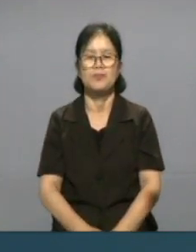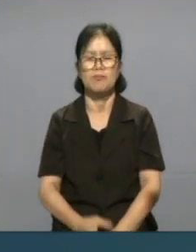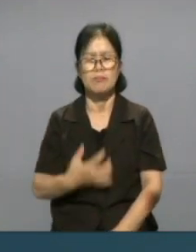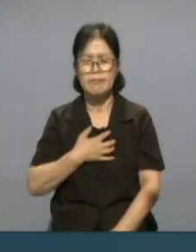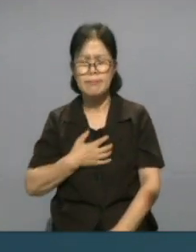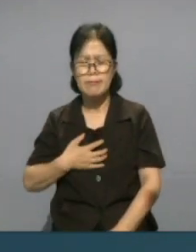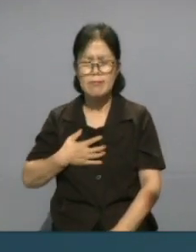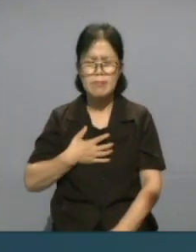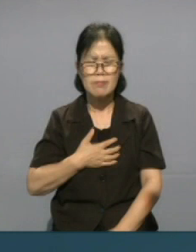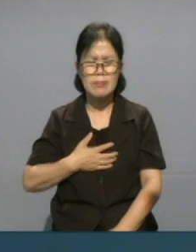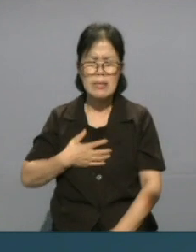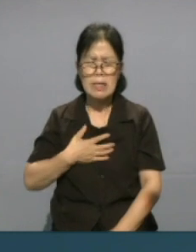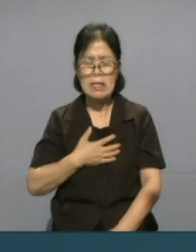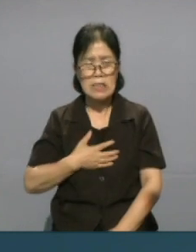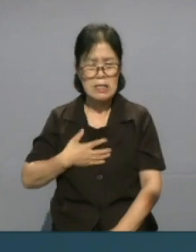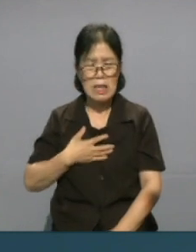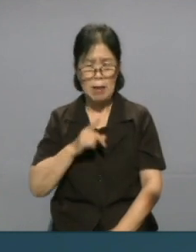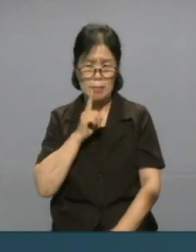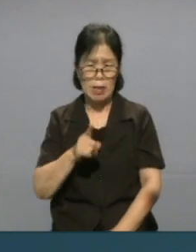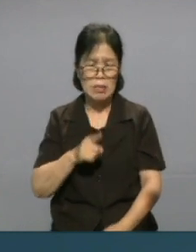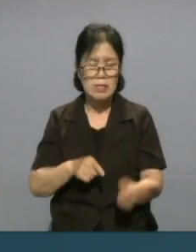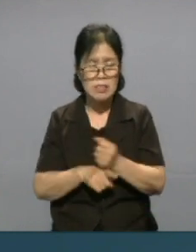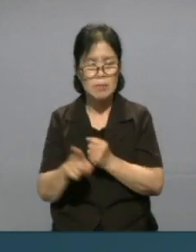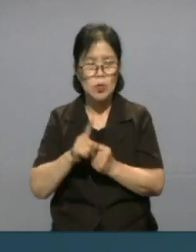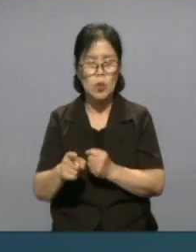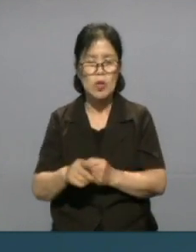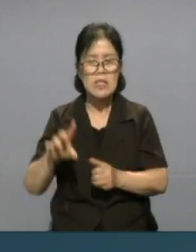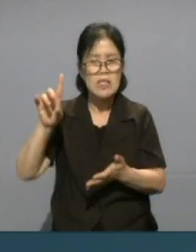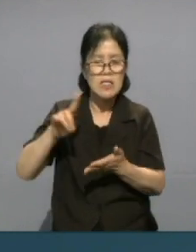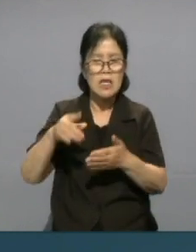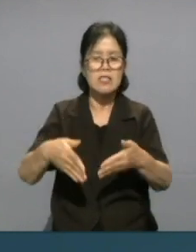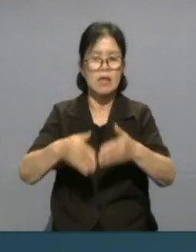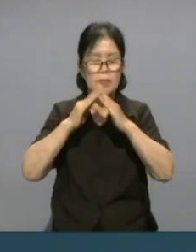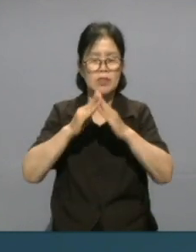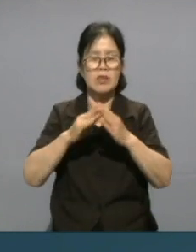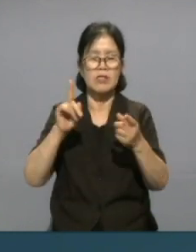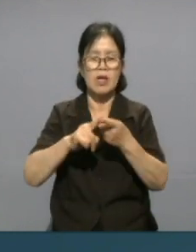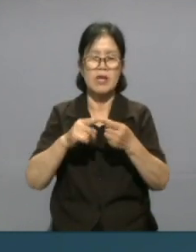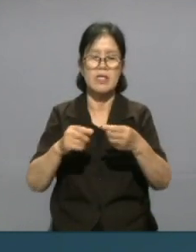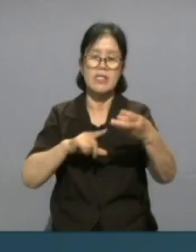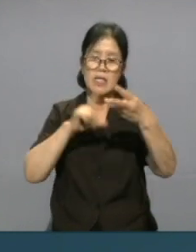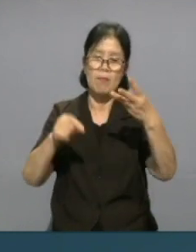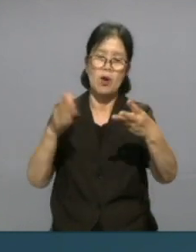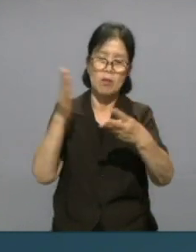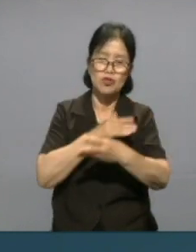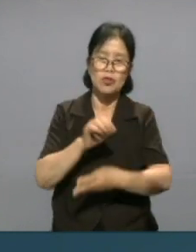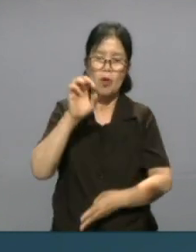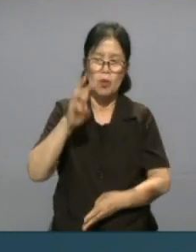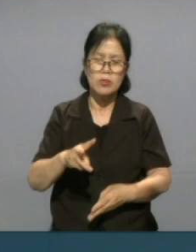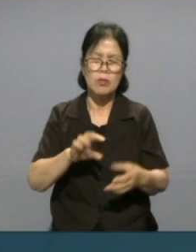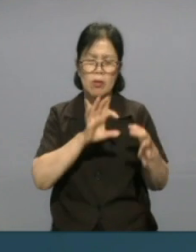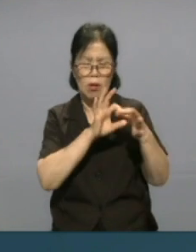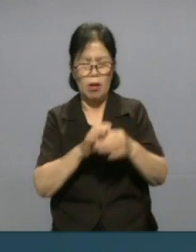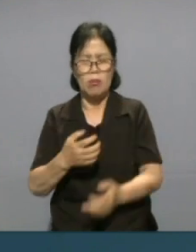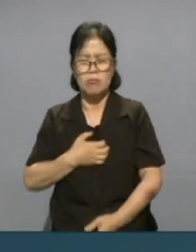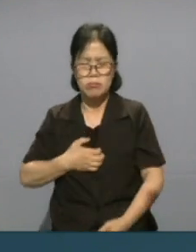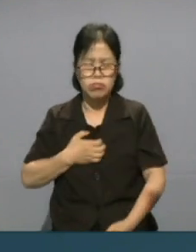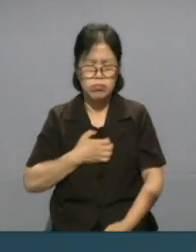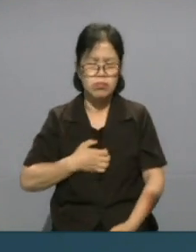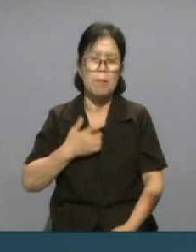속태우는 걱정, 끌탕이란 말 아십니까? 이 드론 작전 사령부 창설을 두고 지난 3월부터 포천 내내